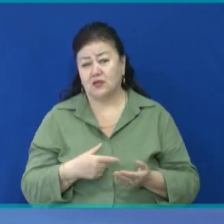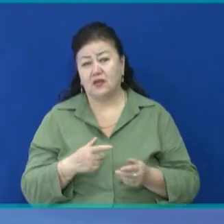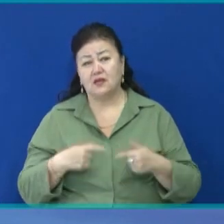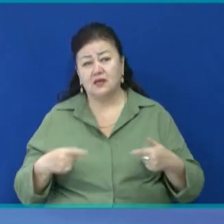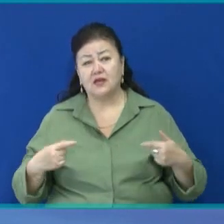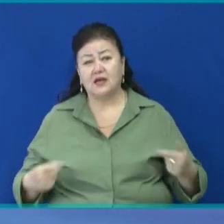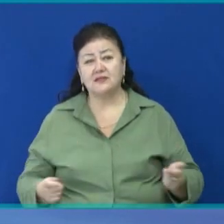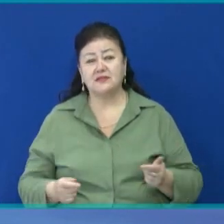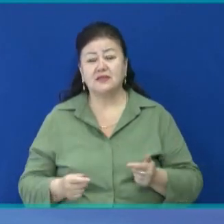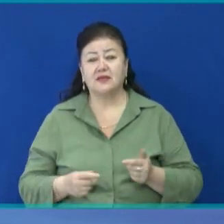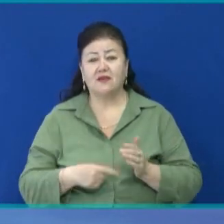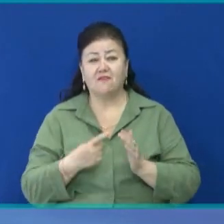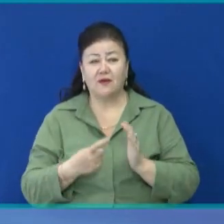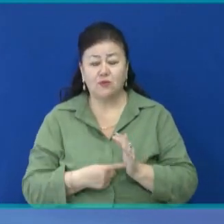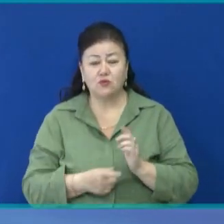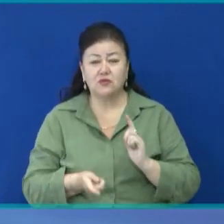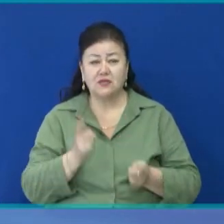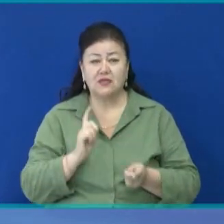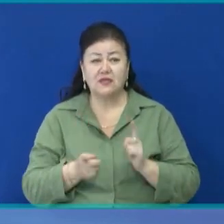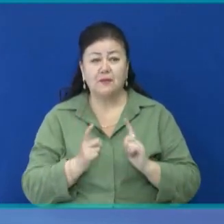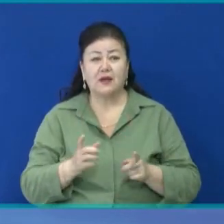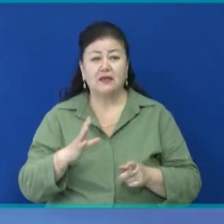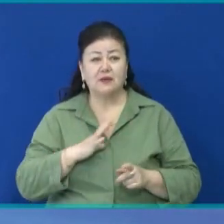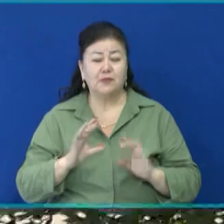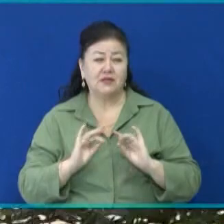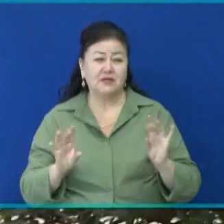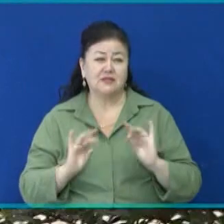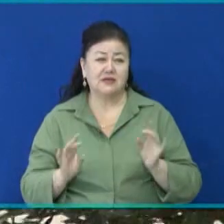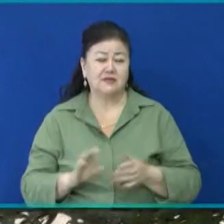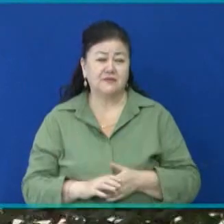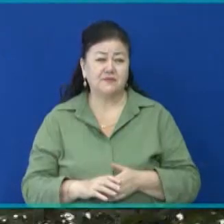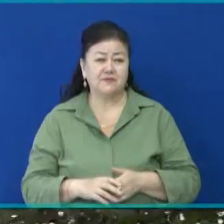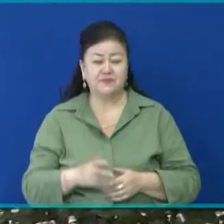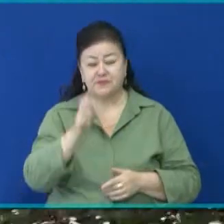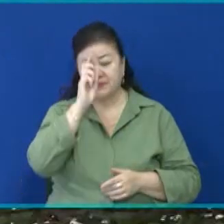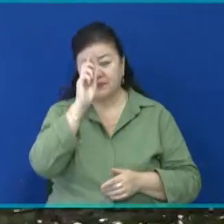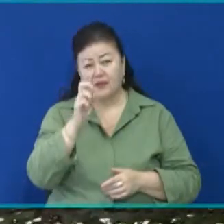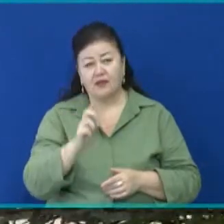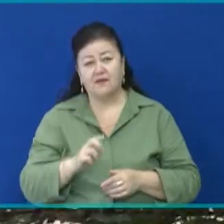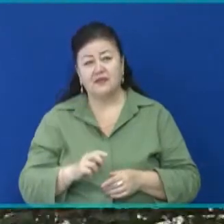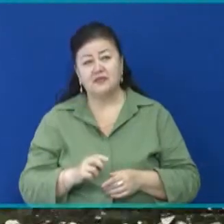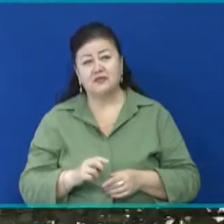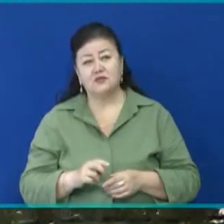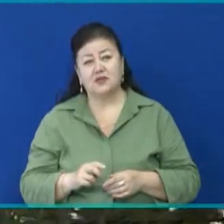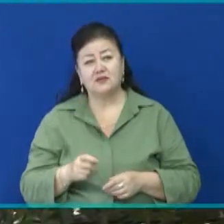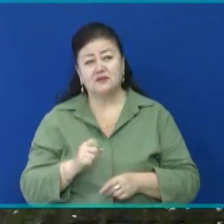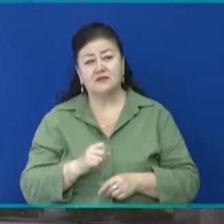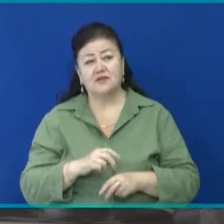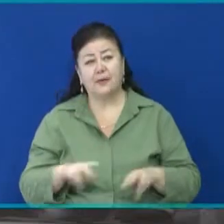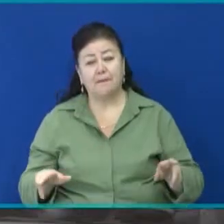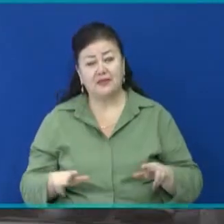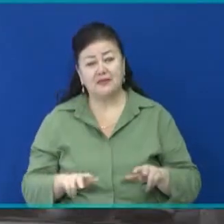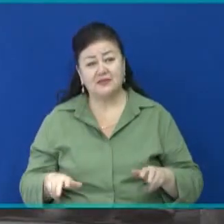туралы өңірлік коммуникациялар қызметінде өткен брифинг айтылды. Мемлекет басшысының тапсырмасына сәйкес тарифті инвестицияға